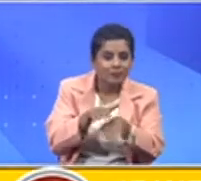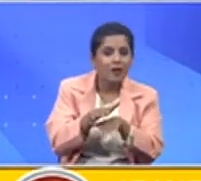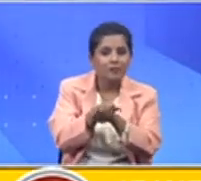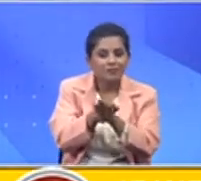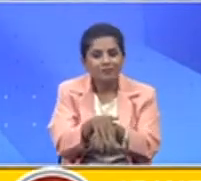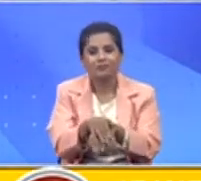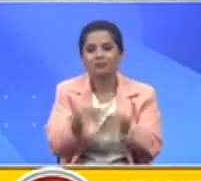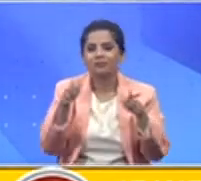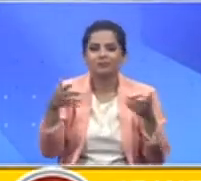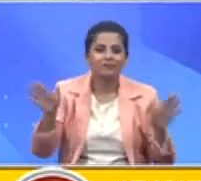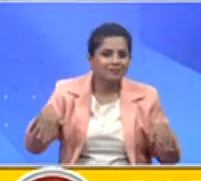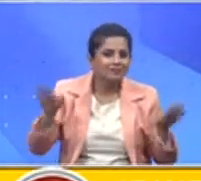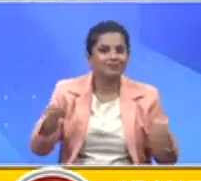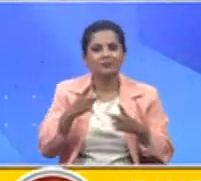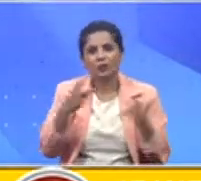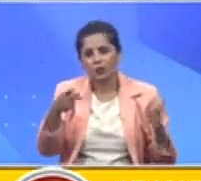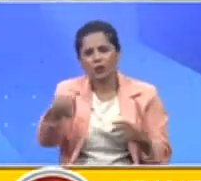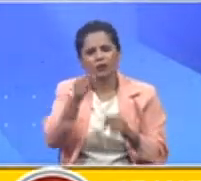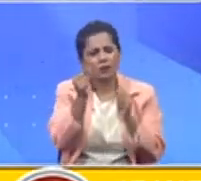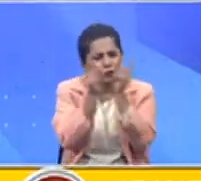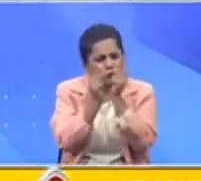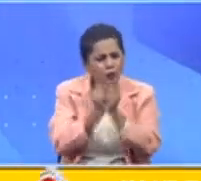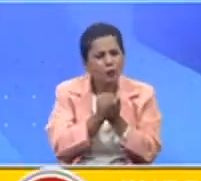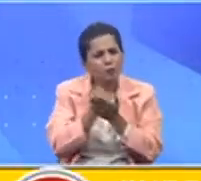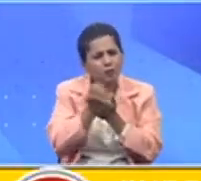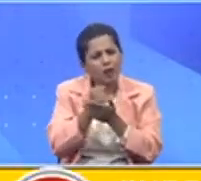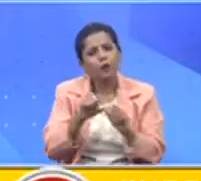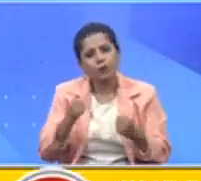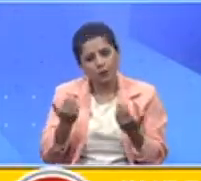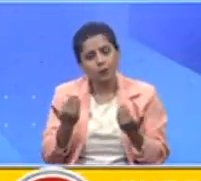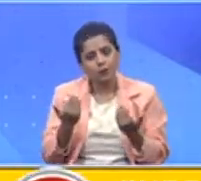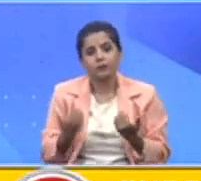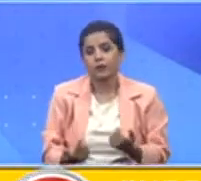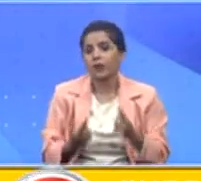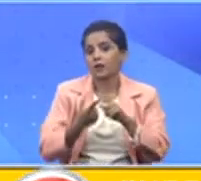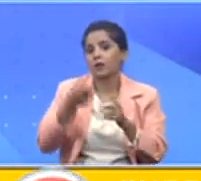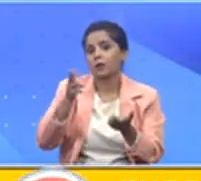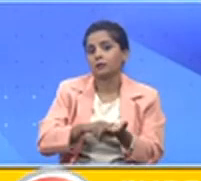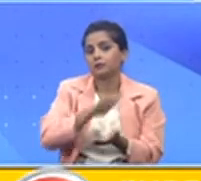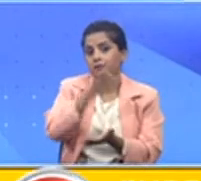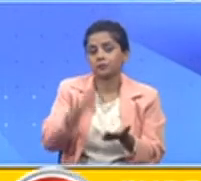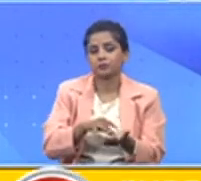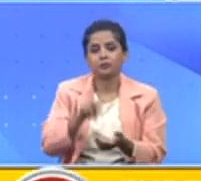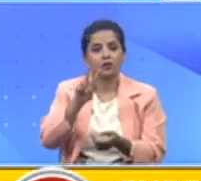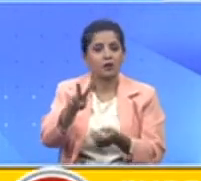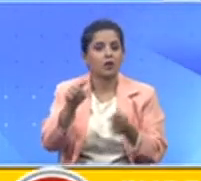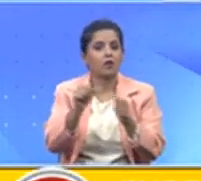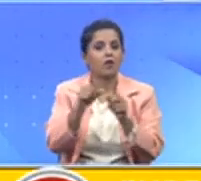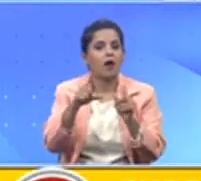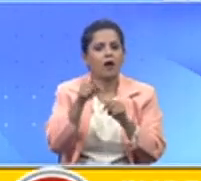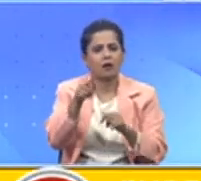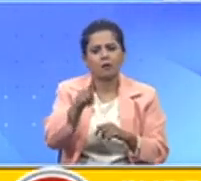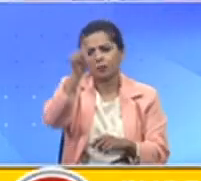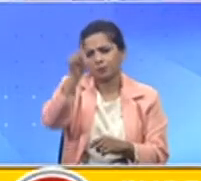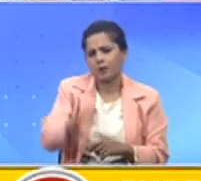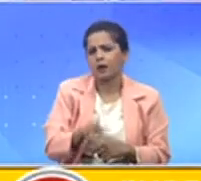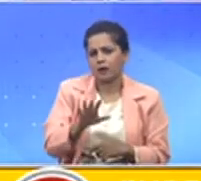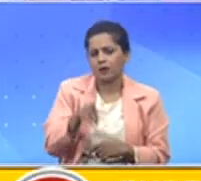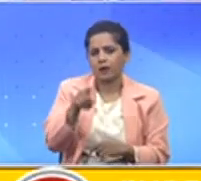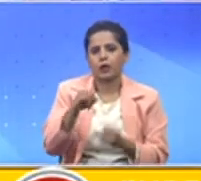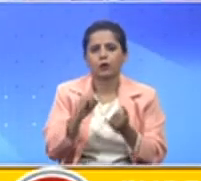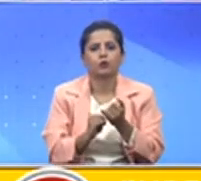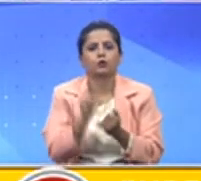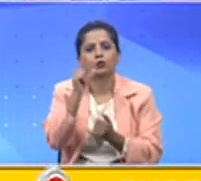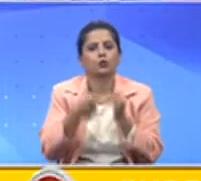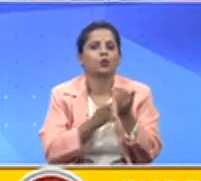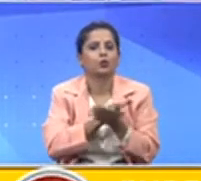से भी बहुत कुछ कर सकते हैं, तमिलनाडु में बाड़ा बल्ली के एक साथी है सुरेश